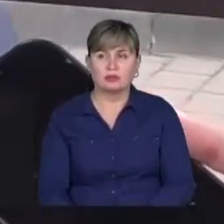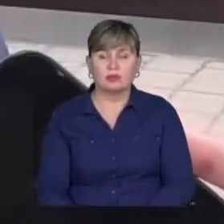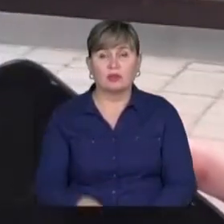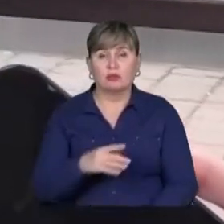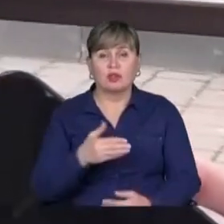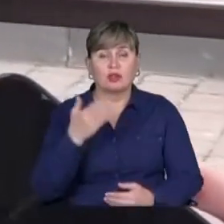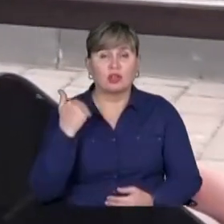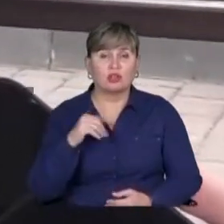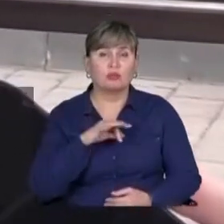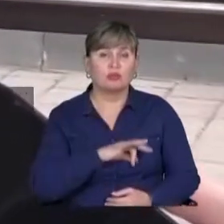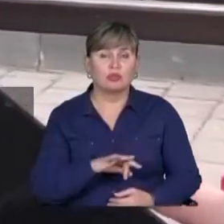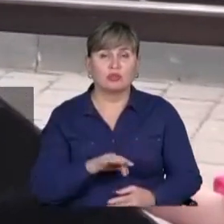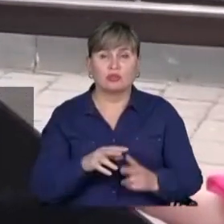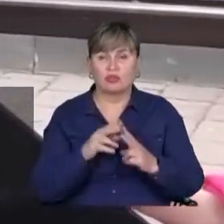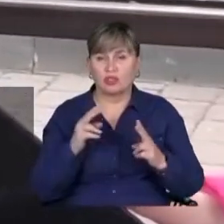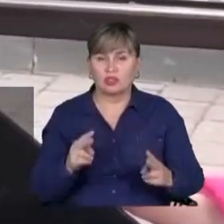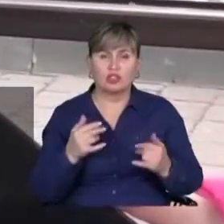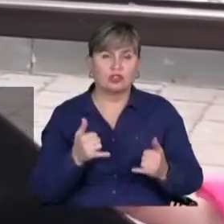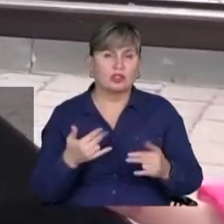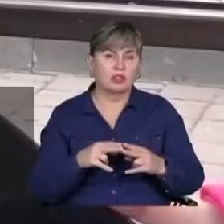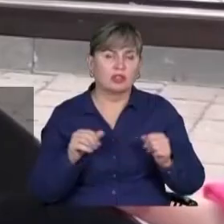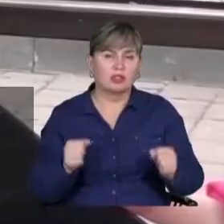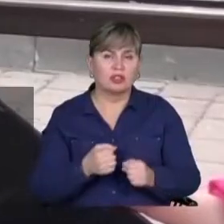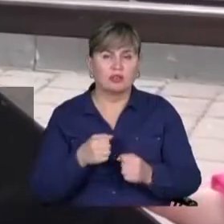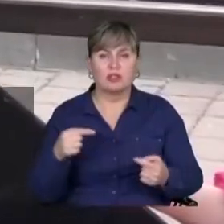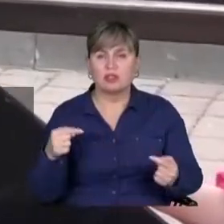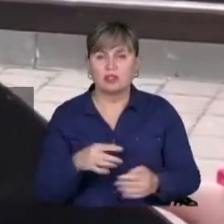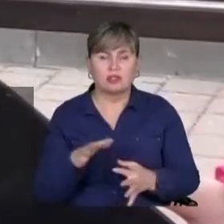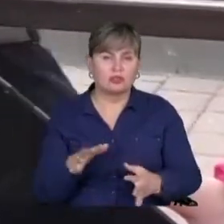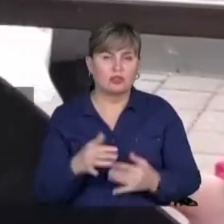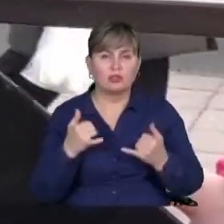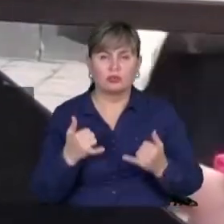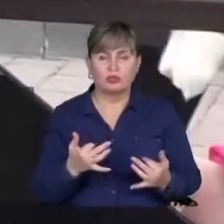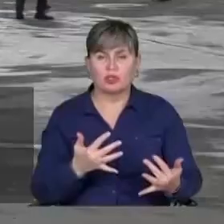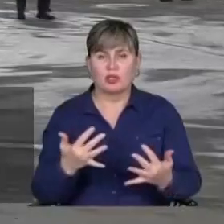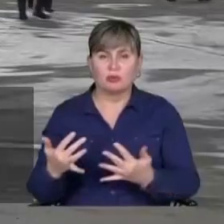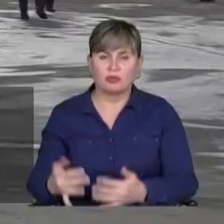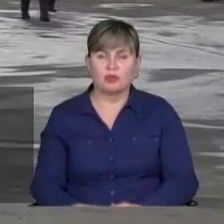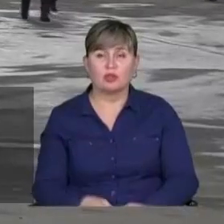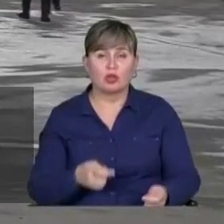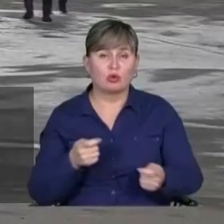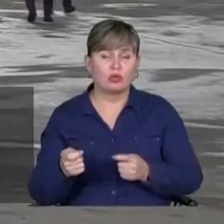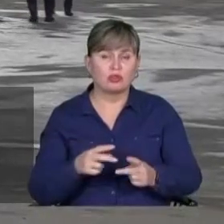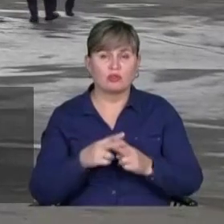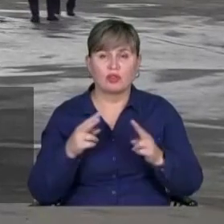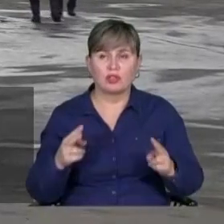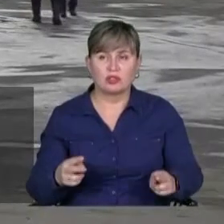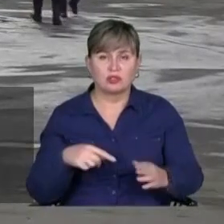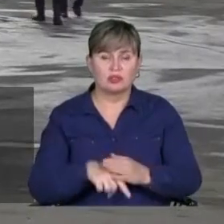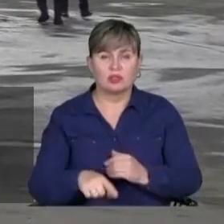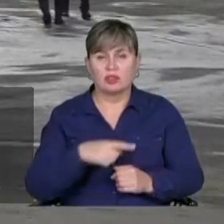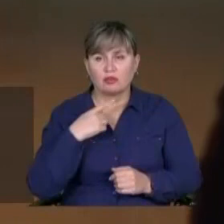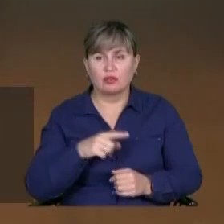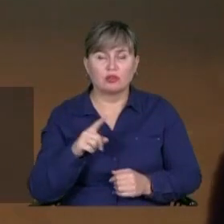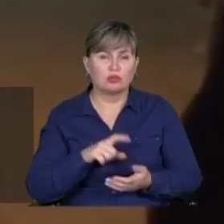раньше пользовались автовокзалом, но сейчас это невозможно. Он не соответствует сегодняшним требованиям. Руководство вокзала тем временем заверяет,